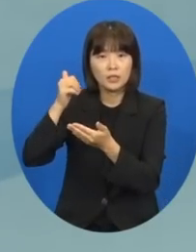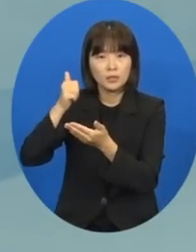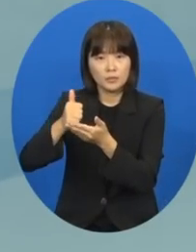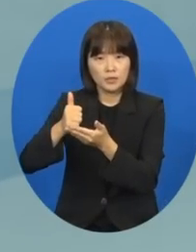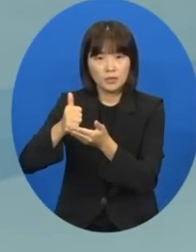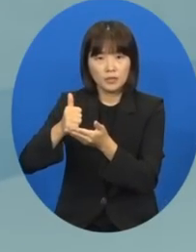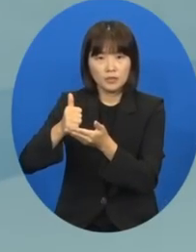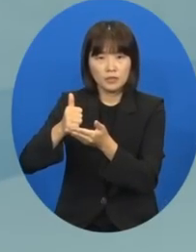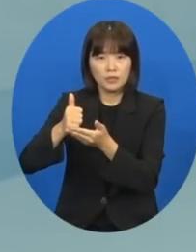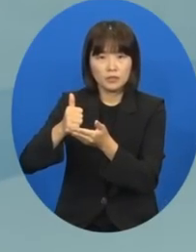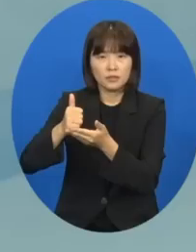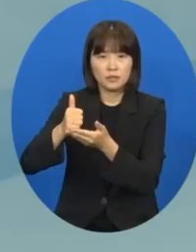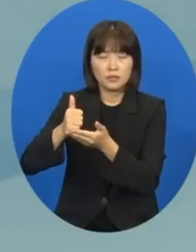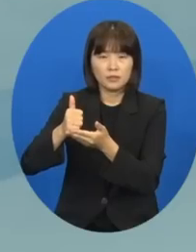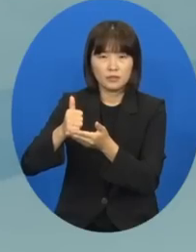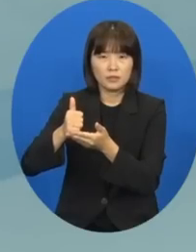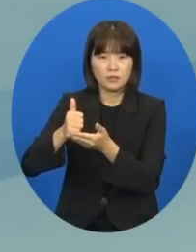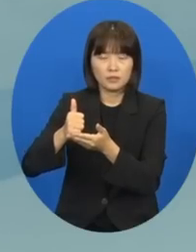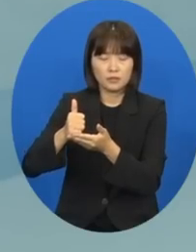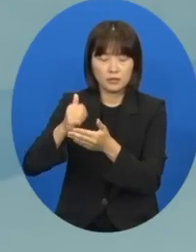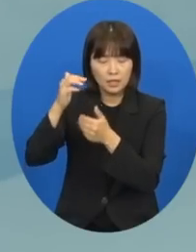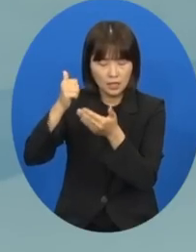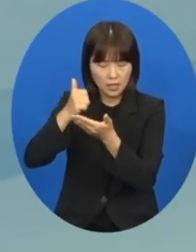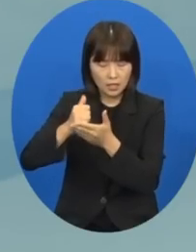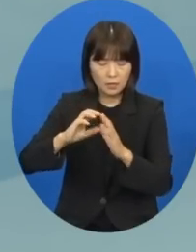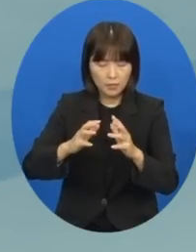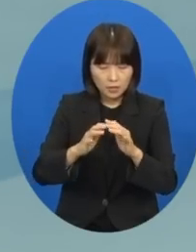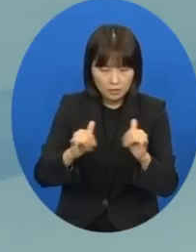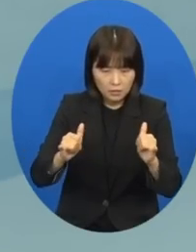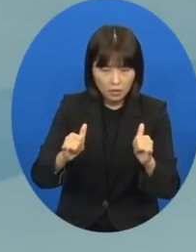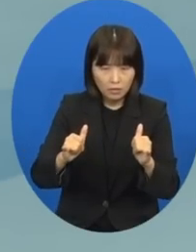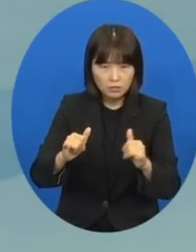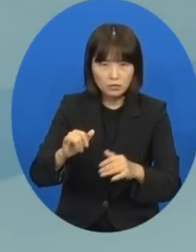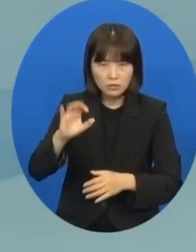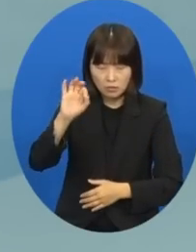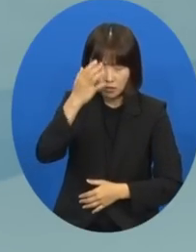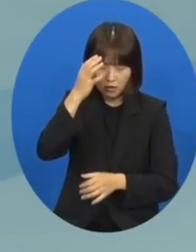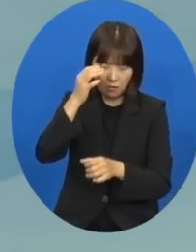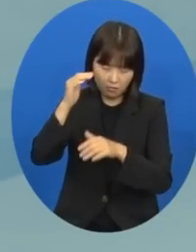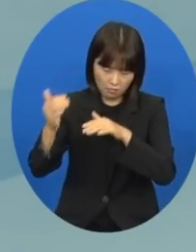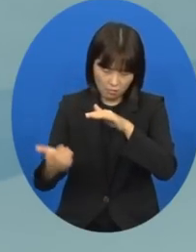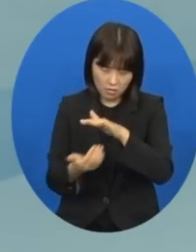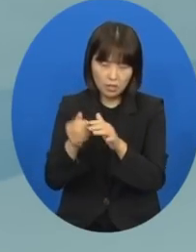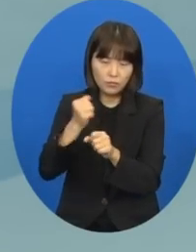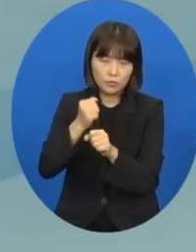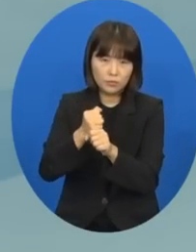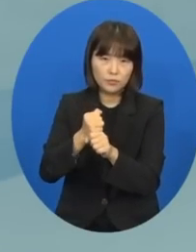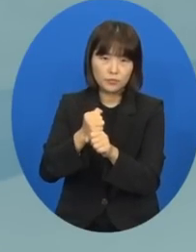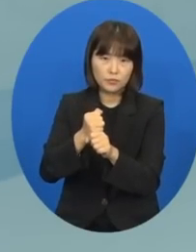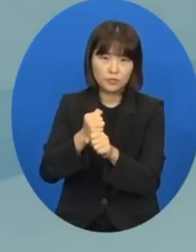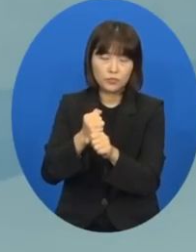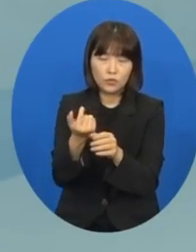당신의 백성들을 이 걸작품으로 만드시기 위해서 반드시 사용하시는 것이 있습니다. 그게 뭐냐면